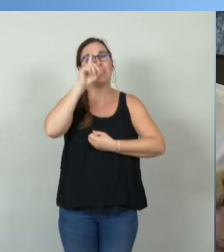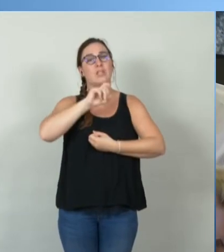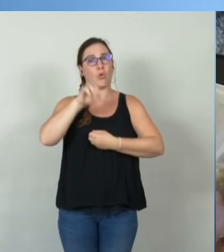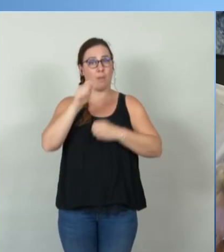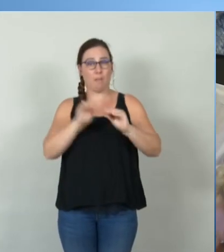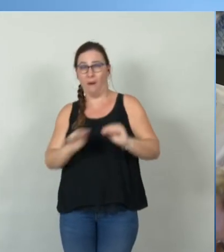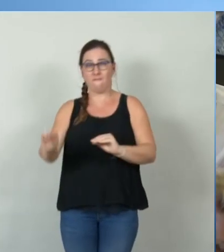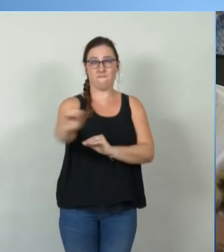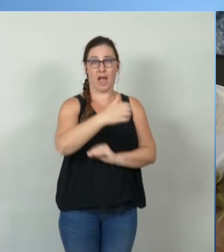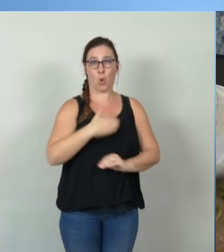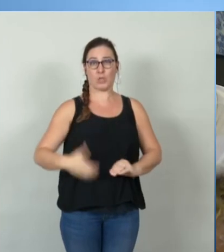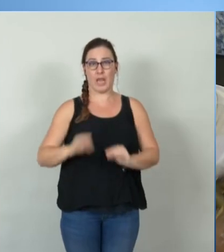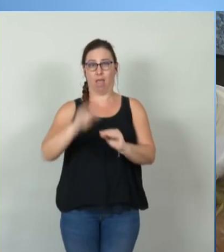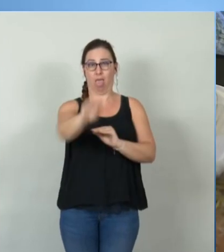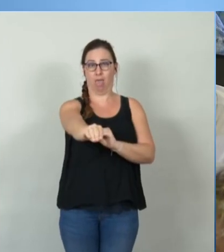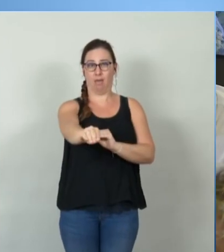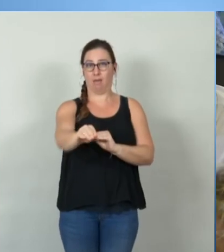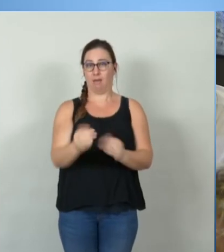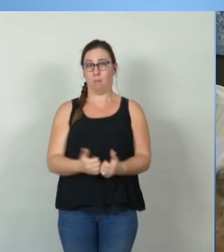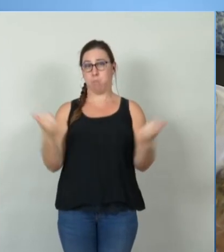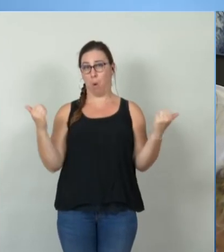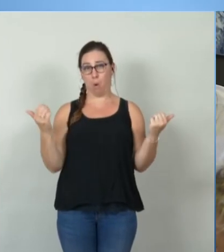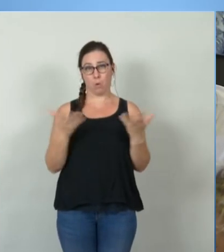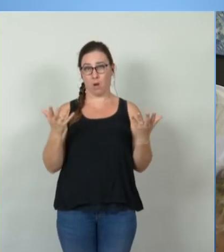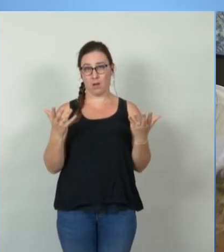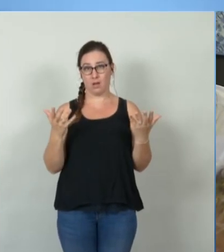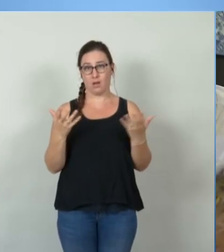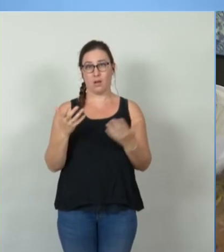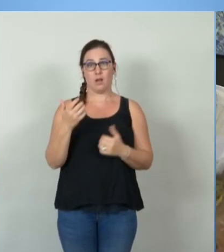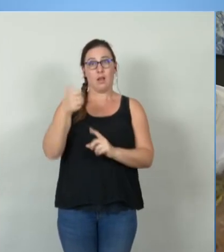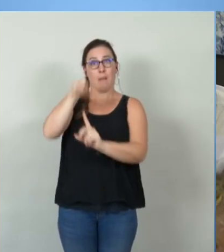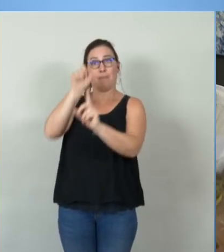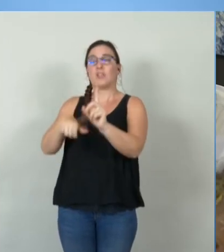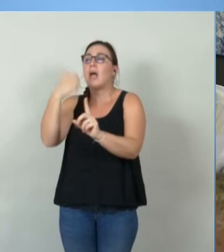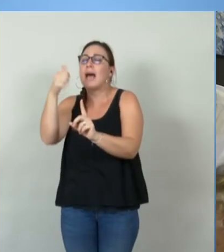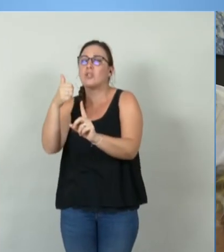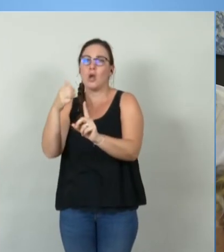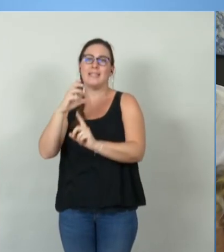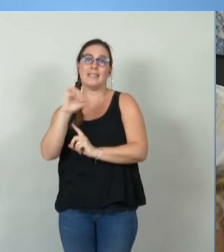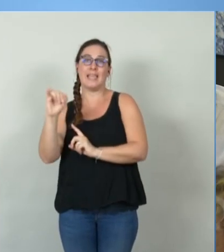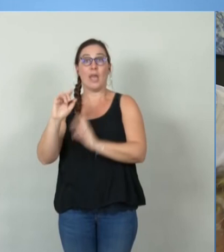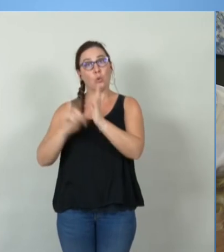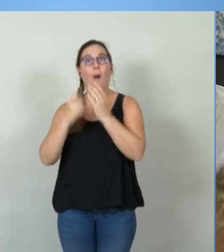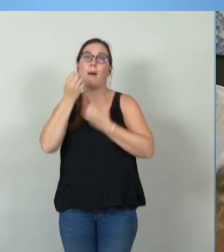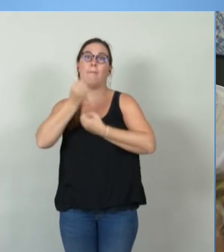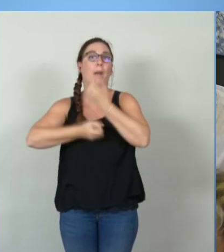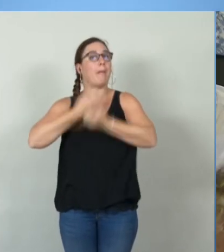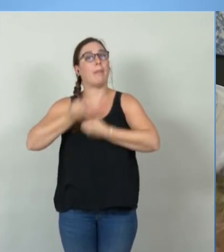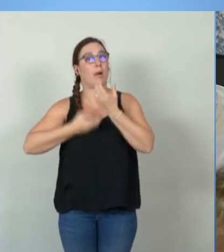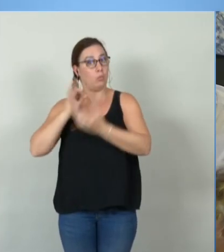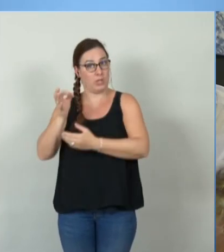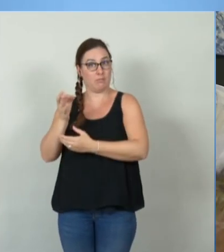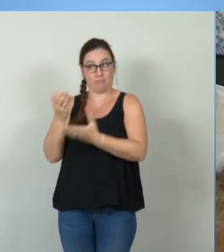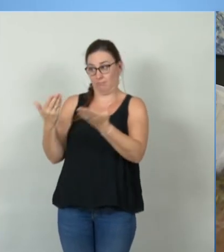et qu'on a on a le paradoxe que un seul conseil citoyen indépendant peut s'exprimer ici